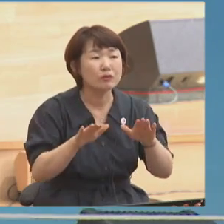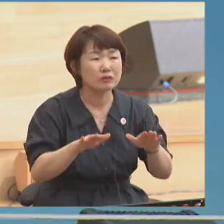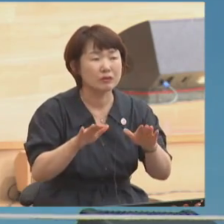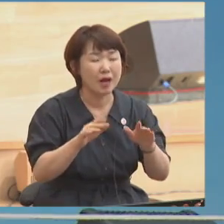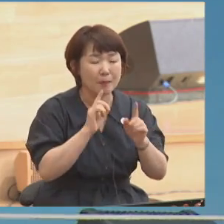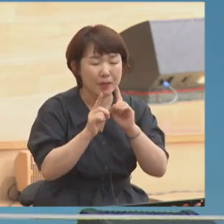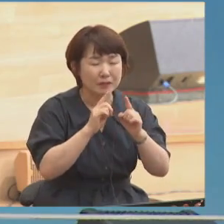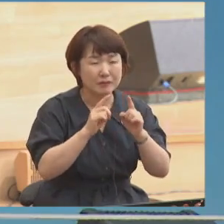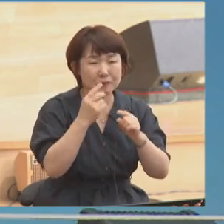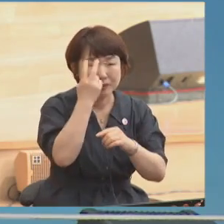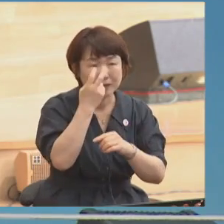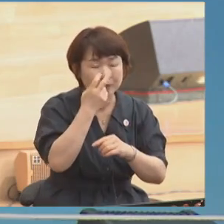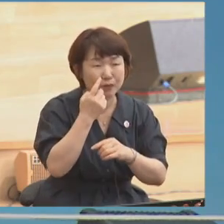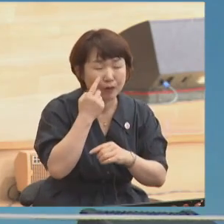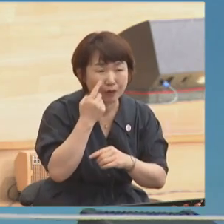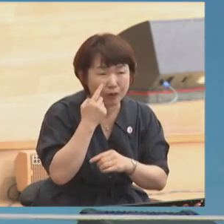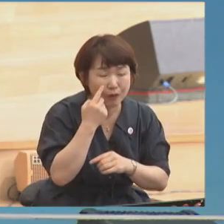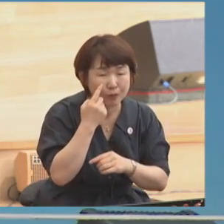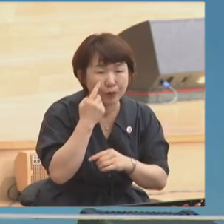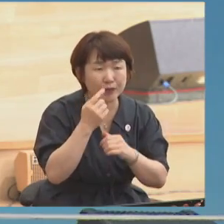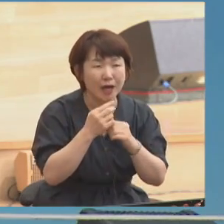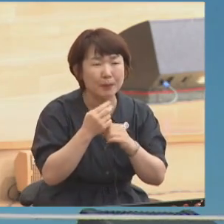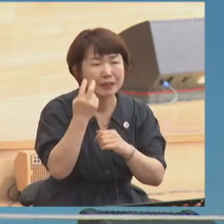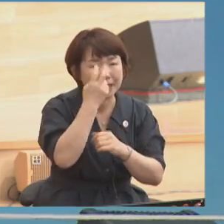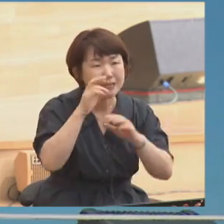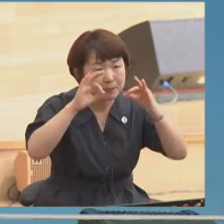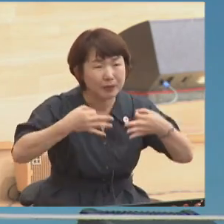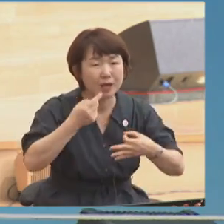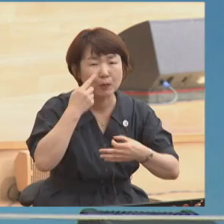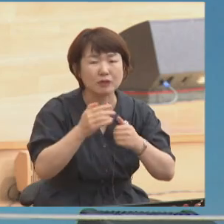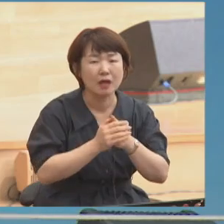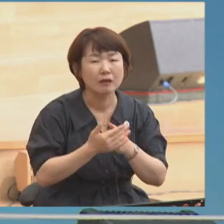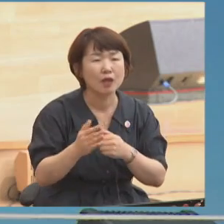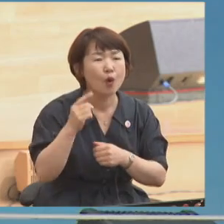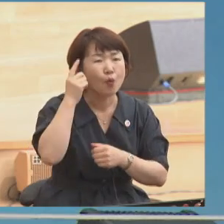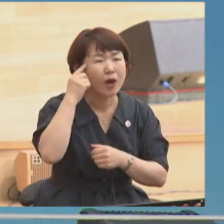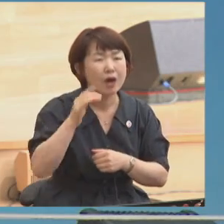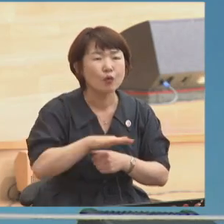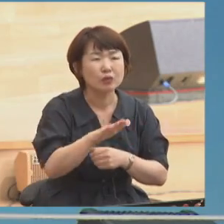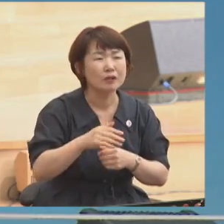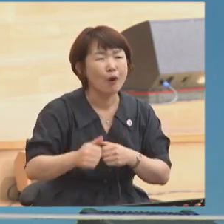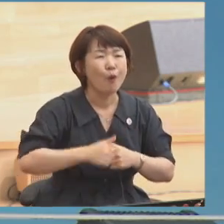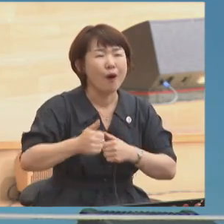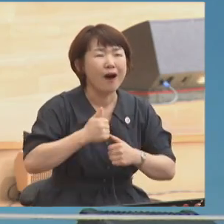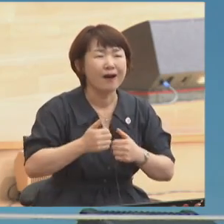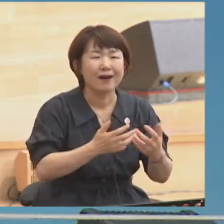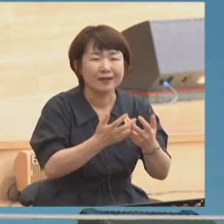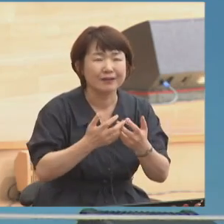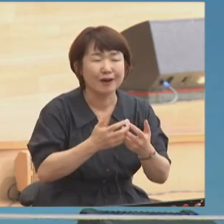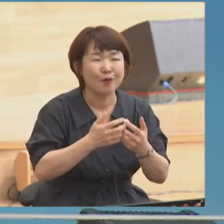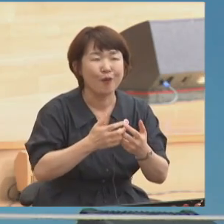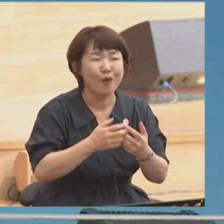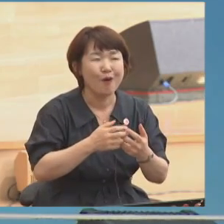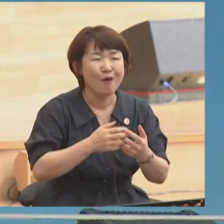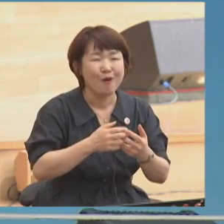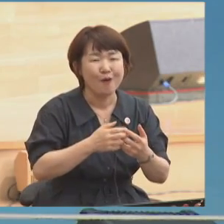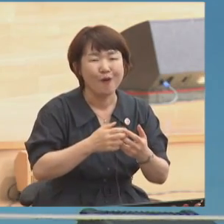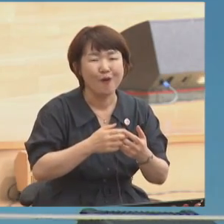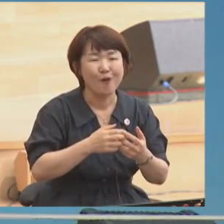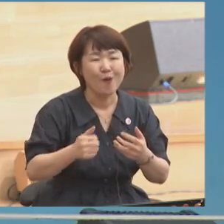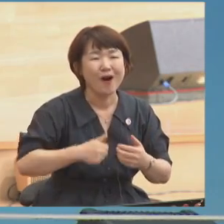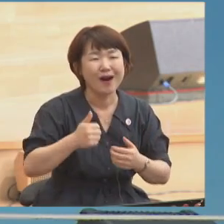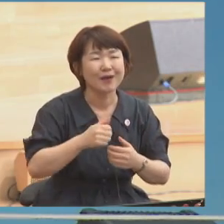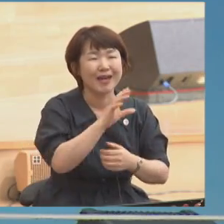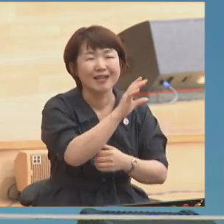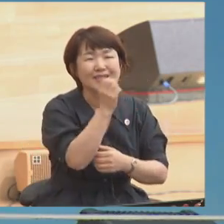말씀을 살피면서 한번 점검해 보십시다. 왜 우리는 이렇게 자주 분노를 할까? 왜 이렇게 화가 가득할까요? 그게 뭐 무슨